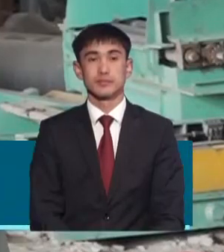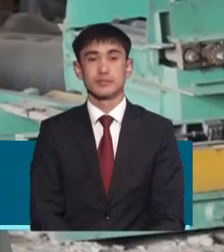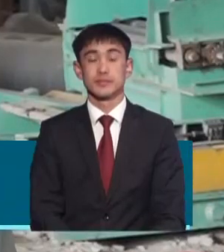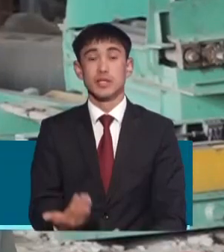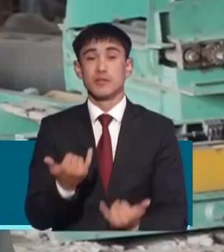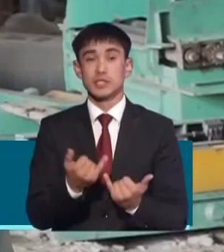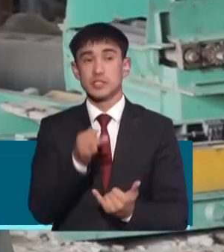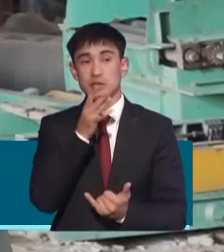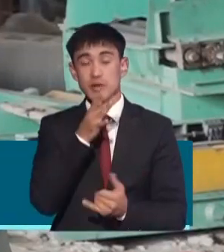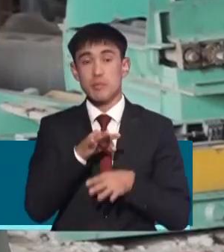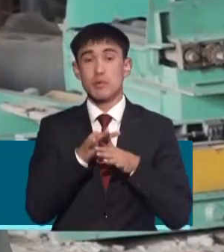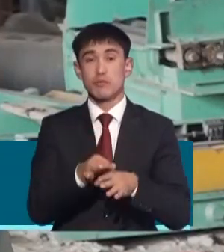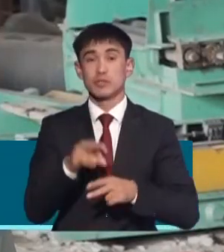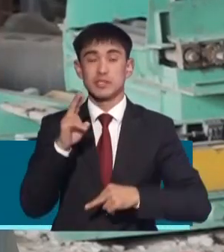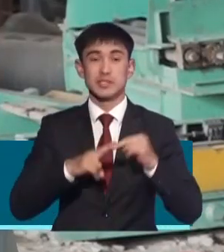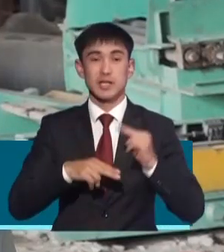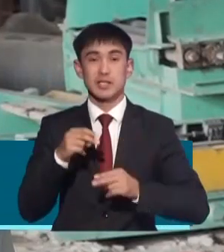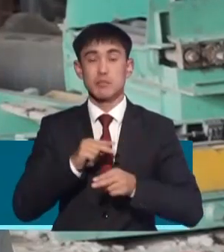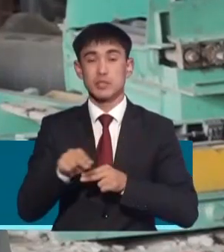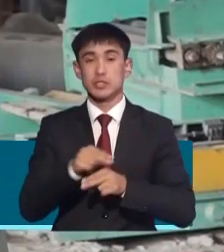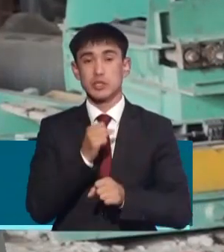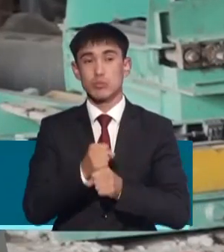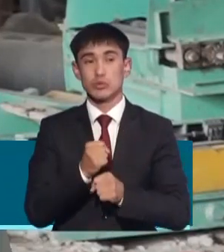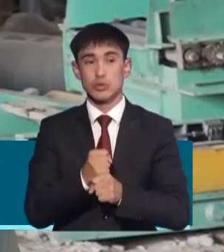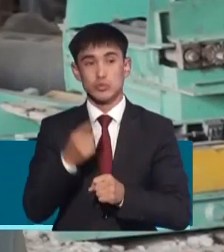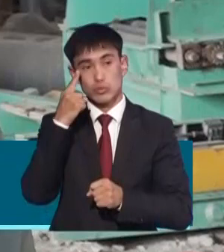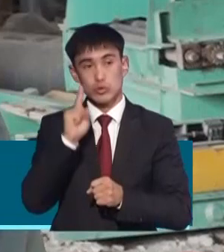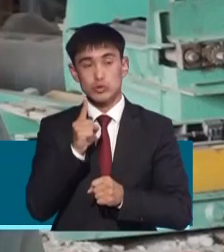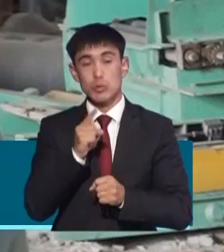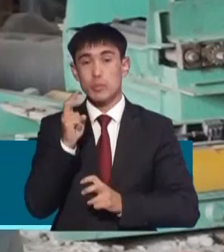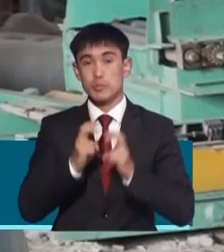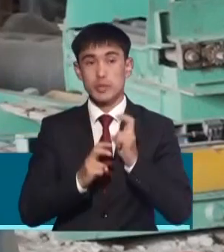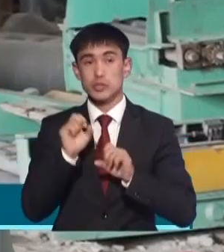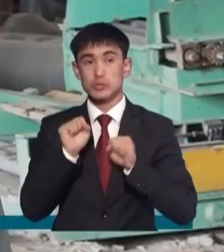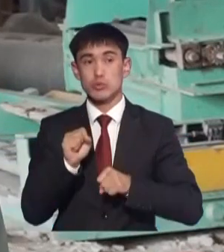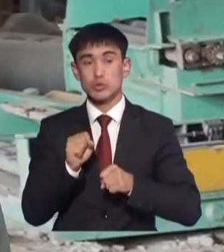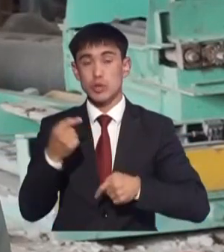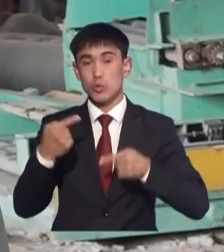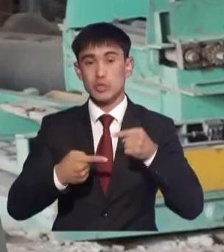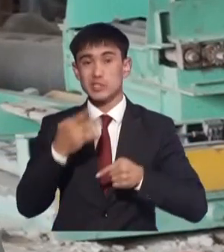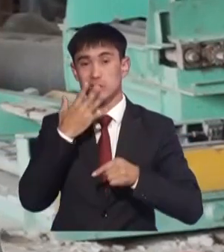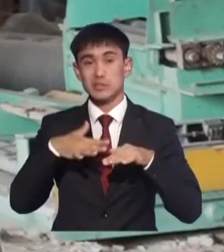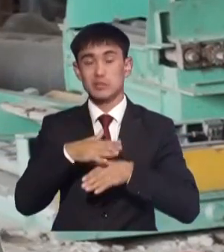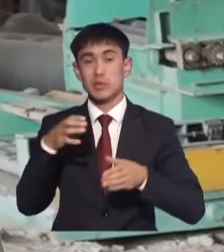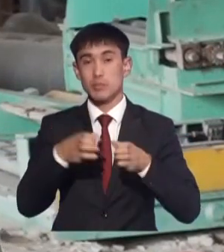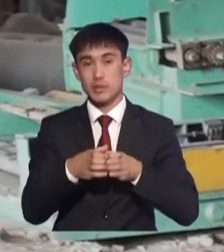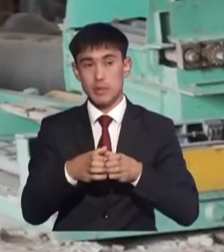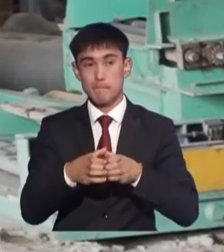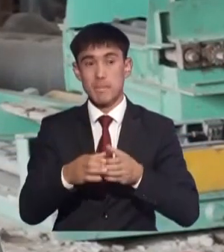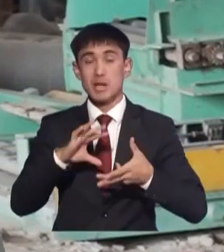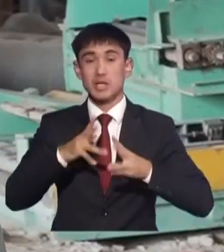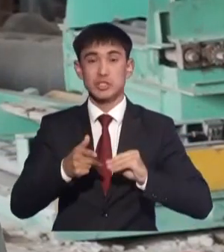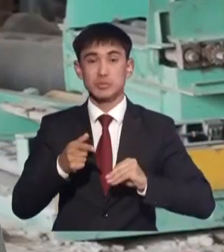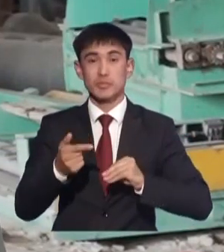В настоящее время проводятся строительно-монтажные работы. Думаю, что предприятие сможет конкурировать с иностранными компаниями. В